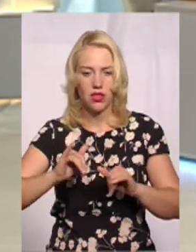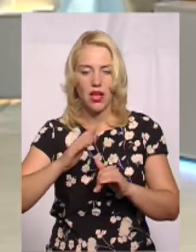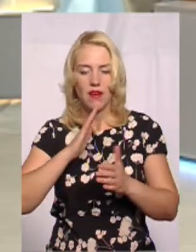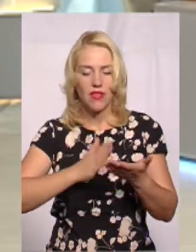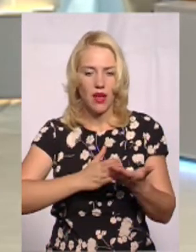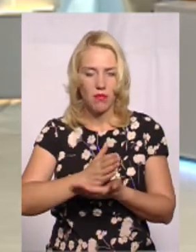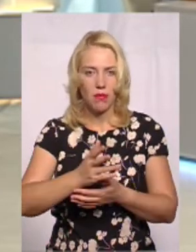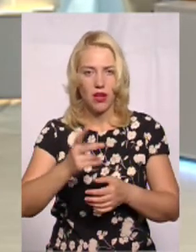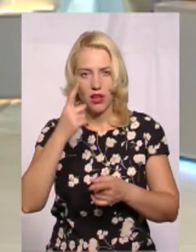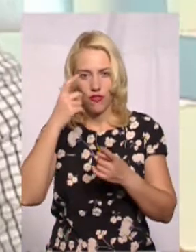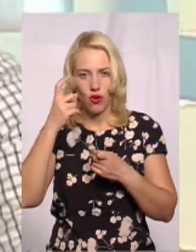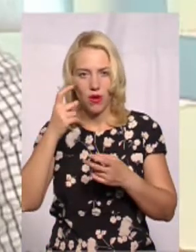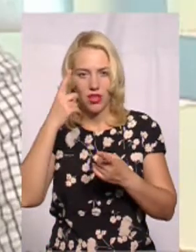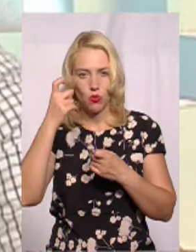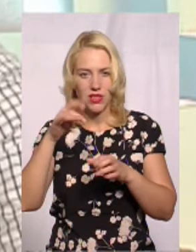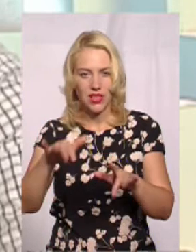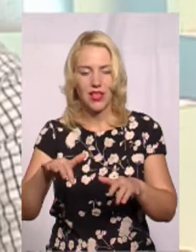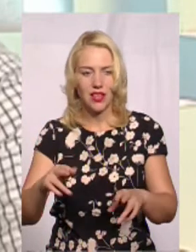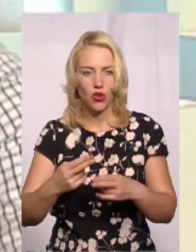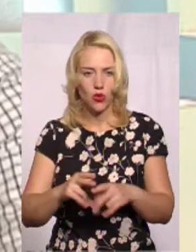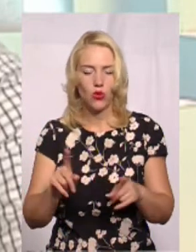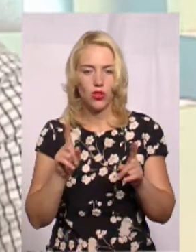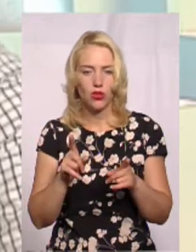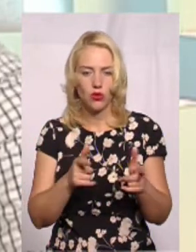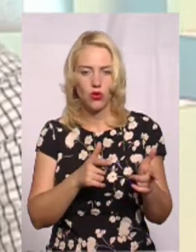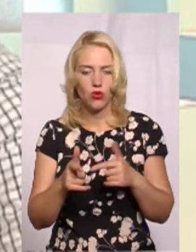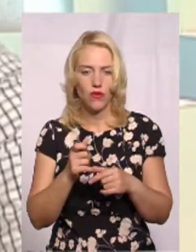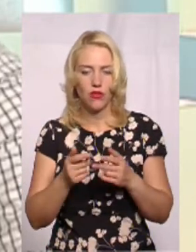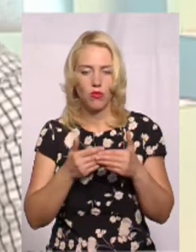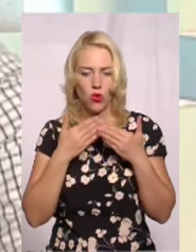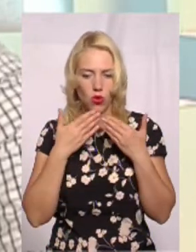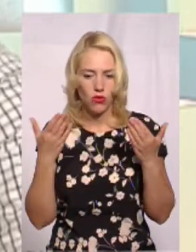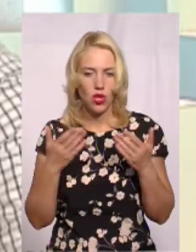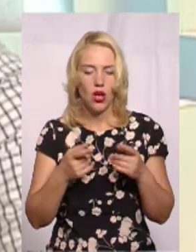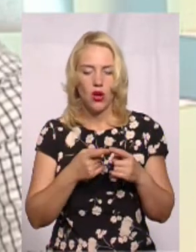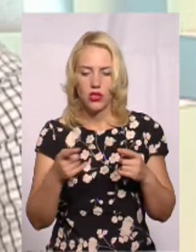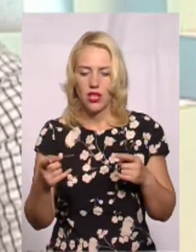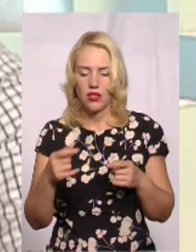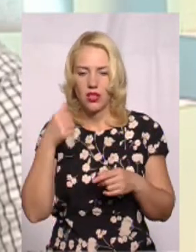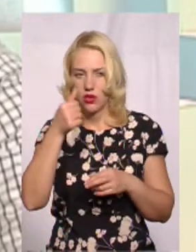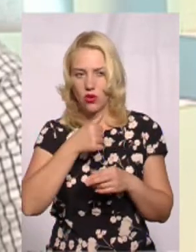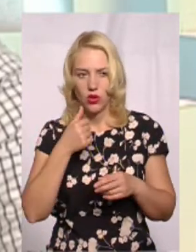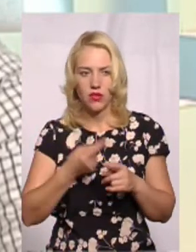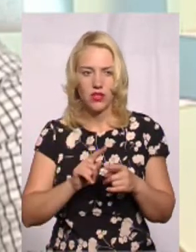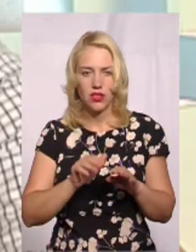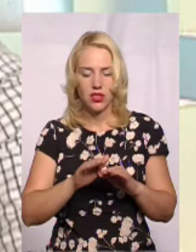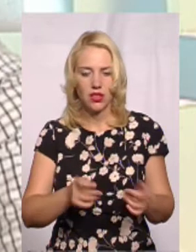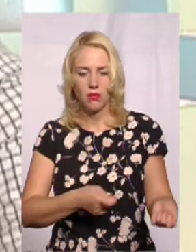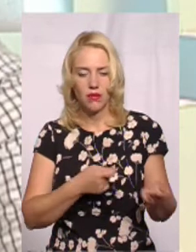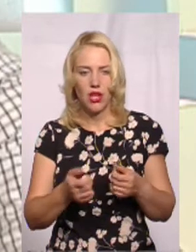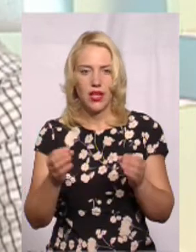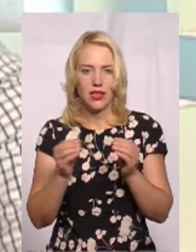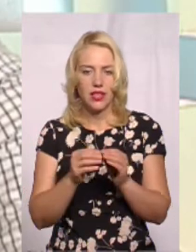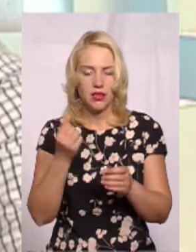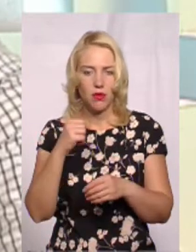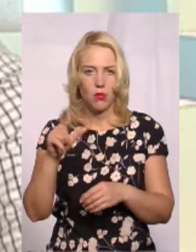інформатика, інформаційні технології, ті діти, яких він готував вже впродовж останніх 3 років, в притул, вони привезли 10 перемог